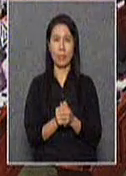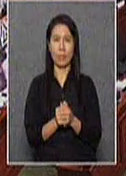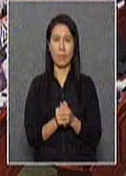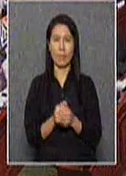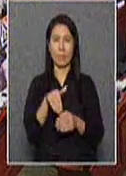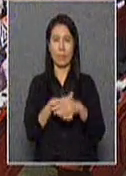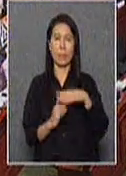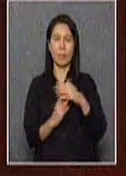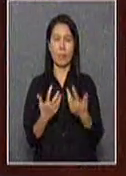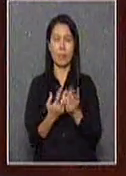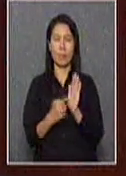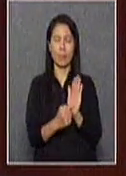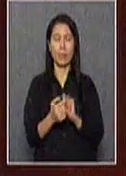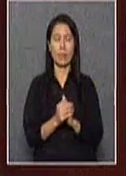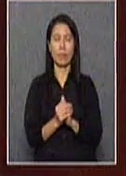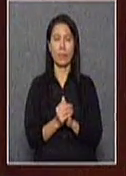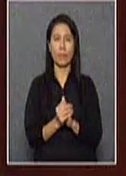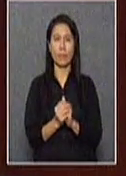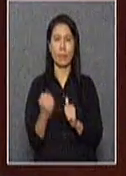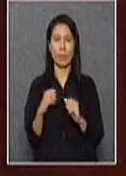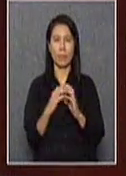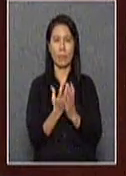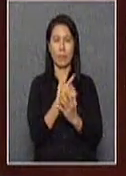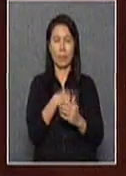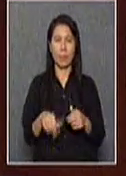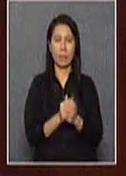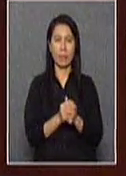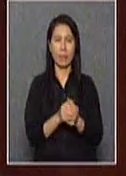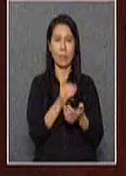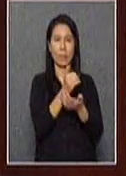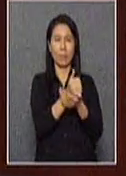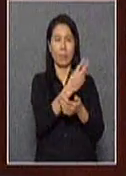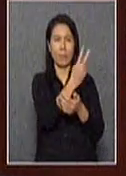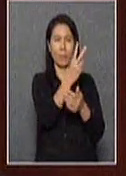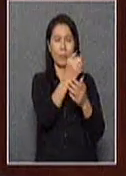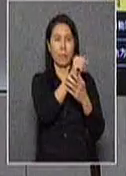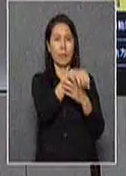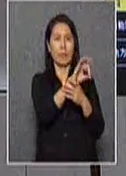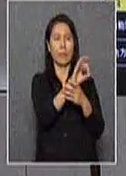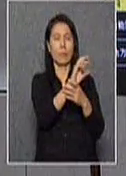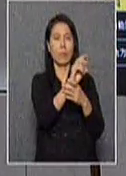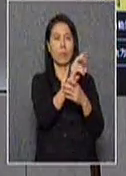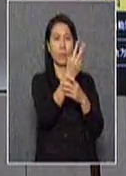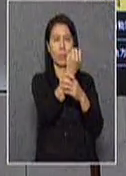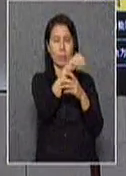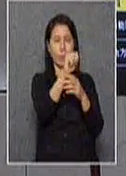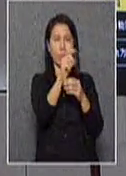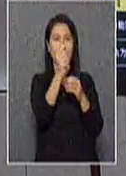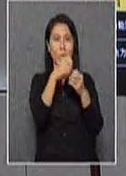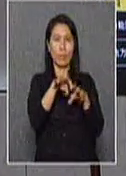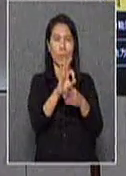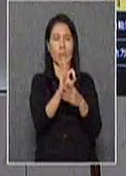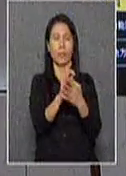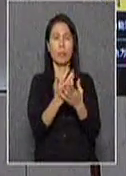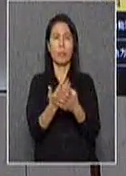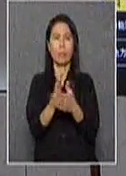停止表決顯示結果。功能團體選舉產生的議員22位出席，沒有人贊成，20位反對，沒有人棄權。分區直